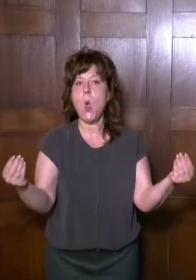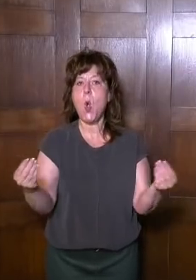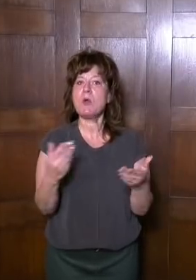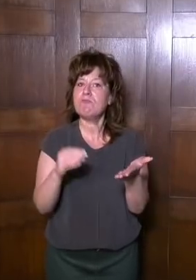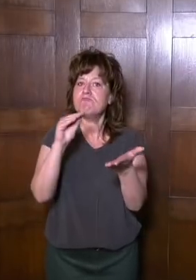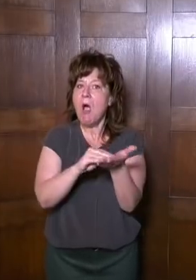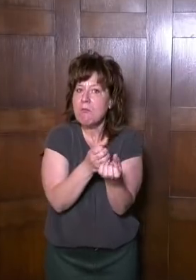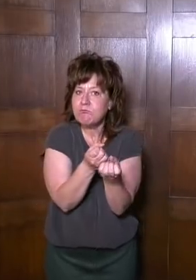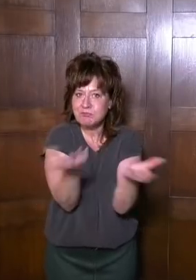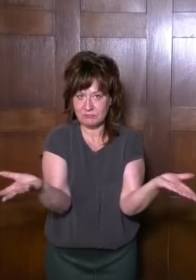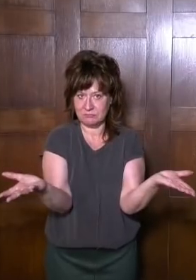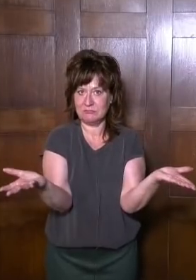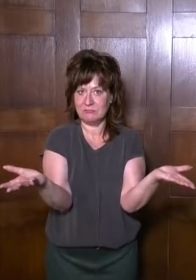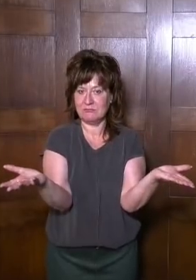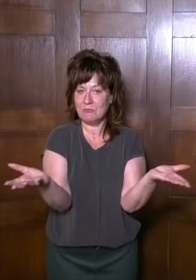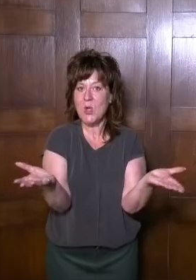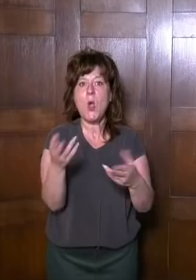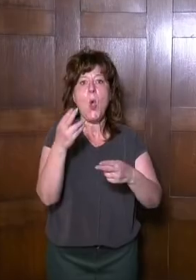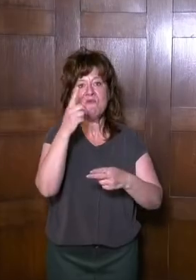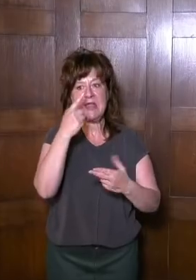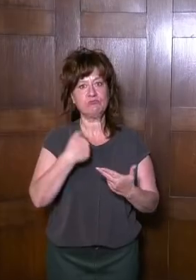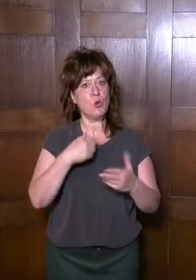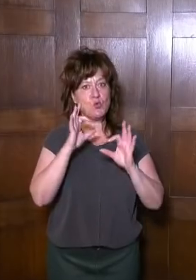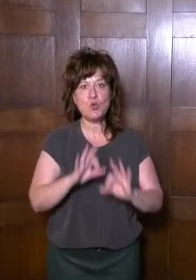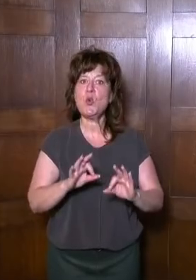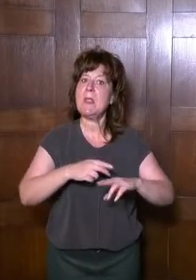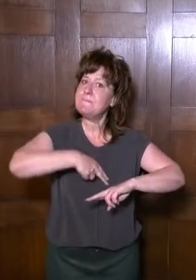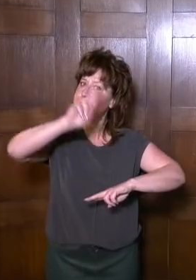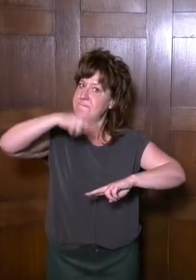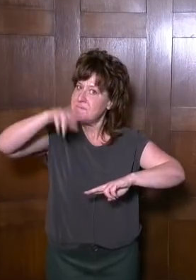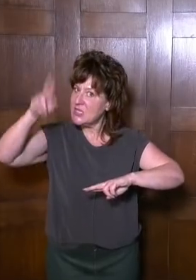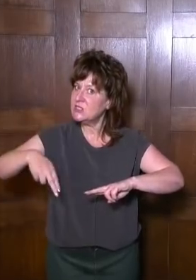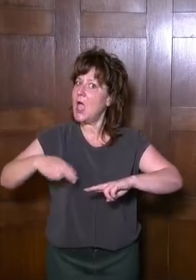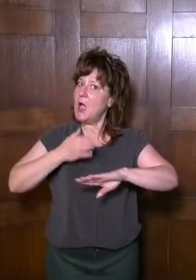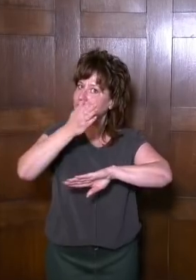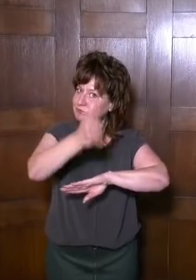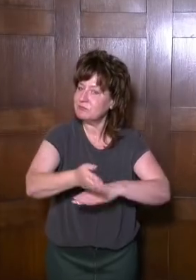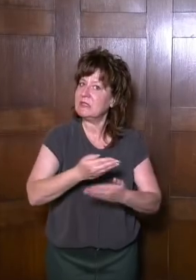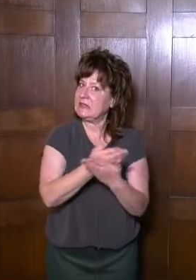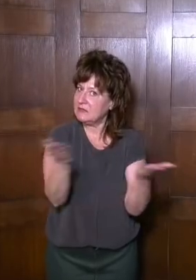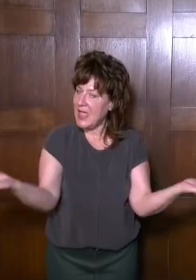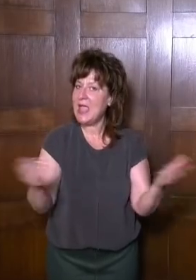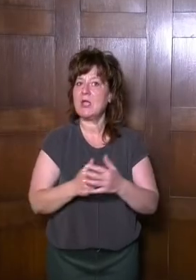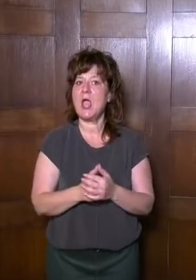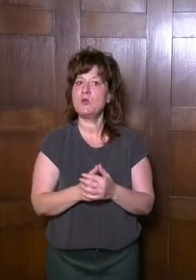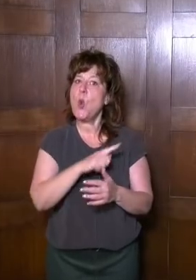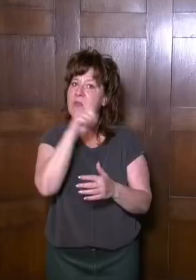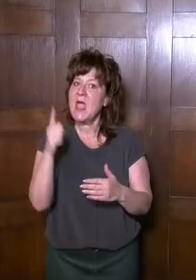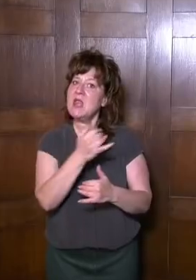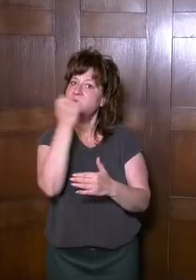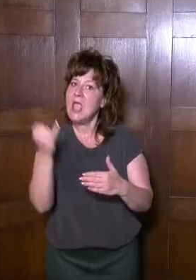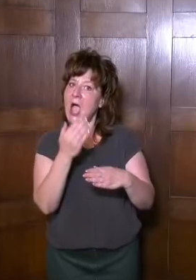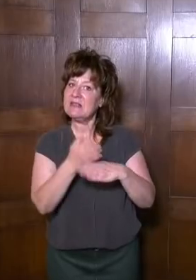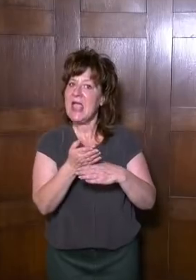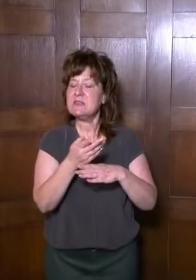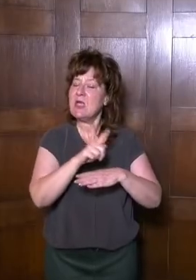den Markt. Und wenn man gut ist, geht man auf Messen und wenn man gut ist, dann schafft man das so Jahresende bis